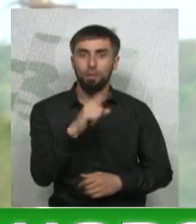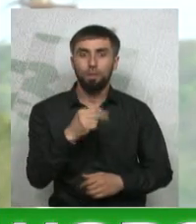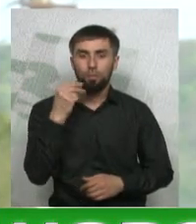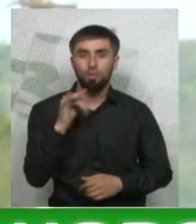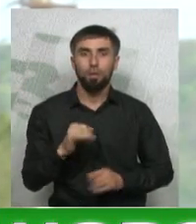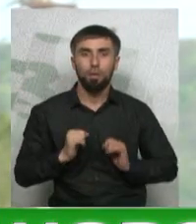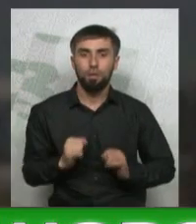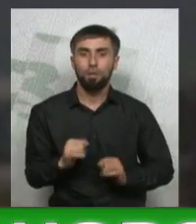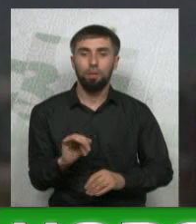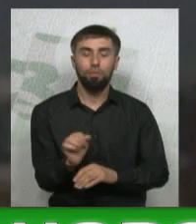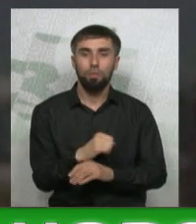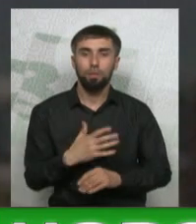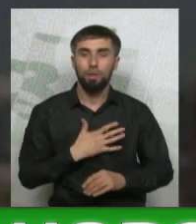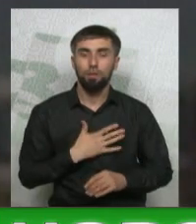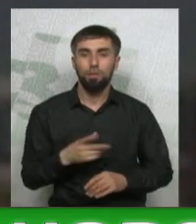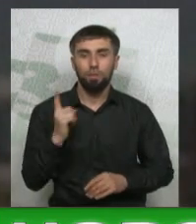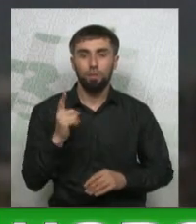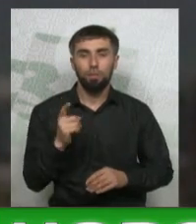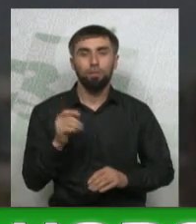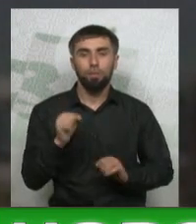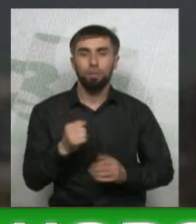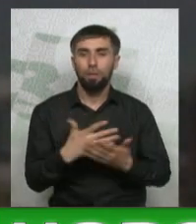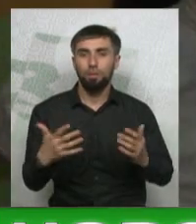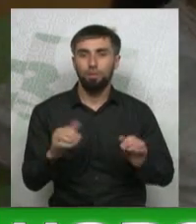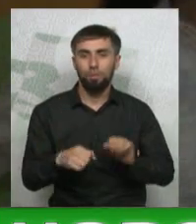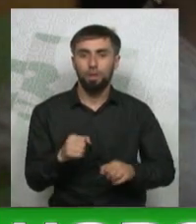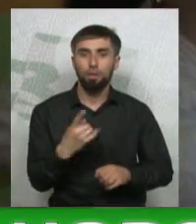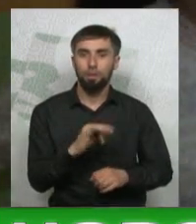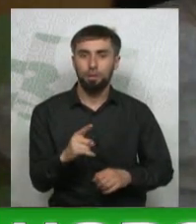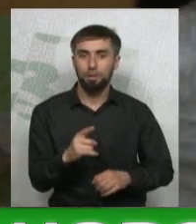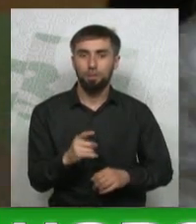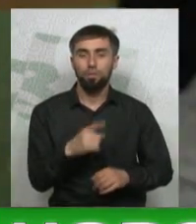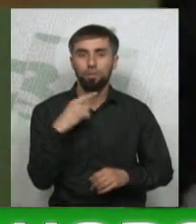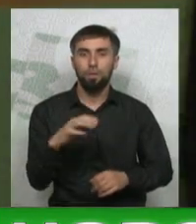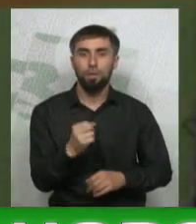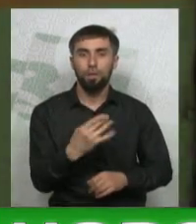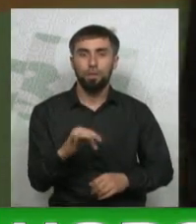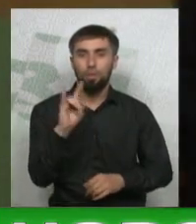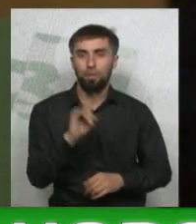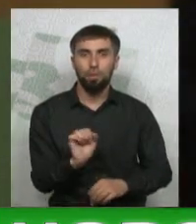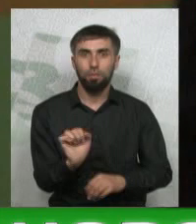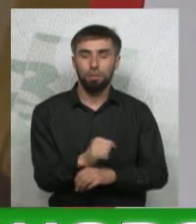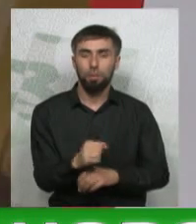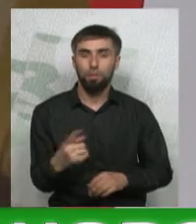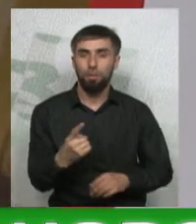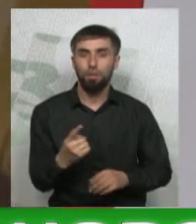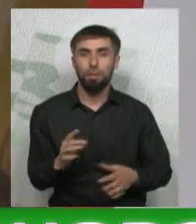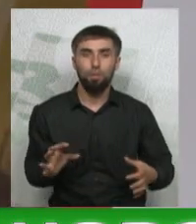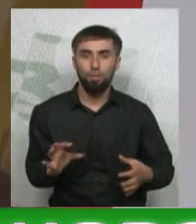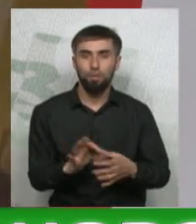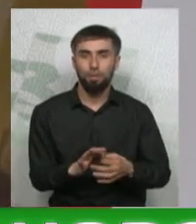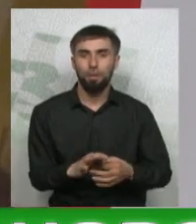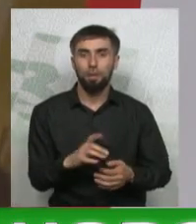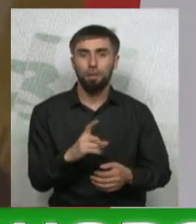мужество, героизм и победу нашим предкам можно разными способами. И один из них – всероссийская акция «Окна Победы». Первые присоединившиеся